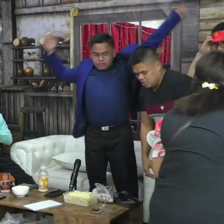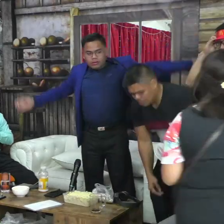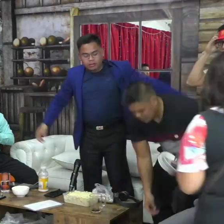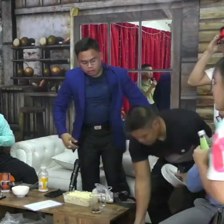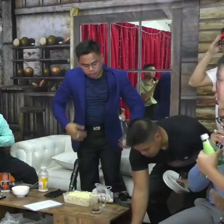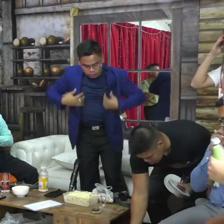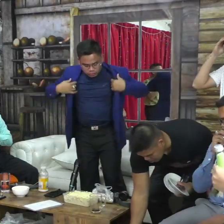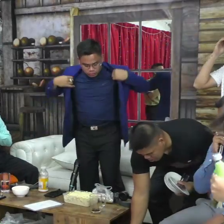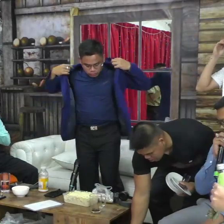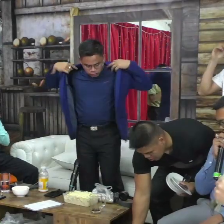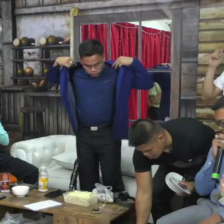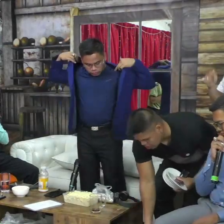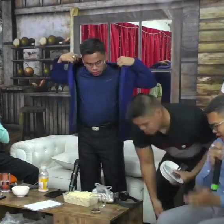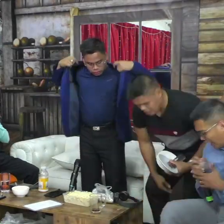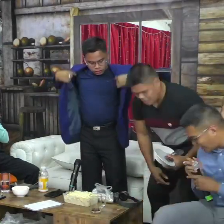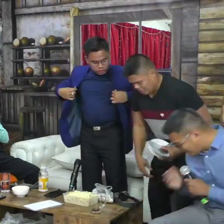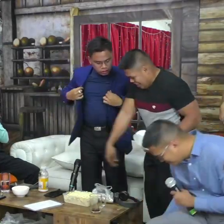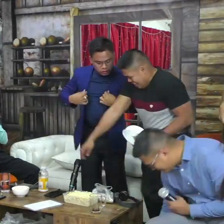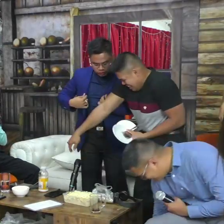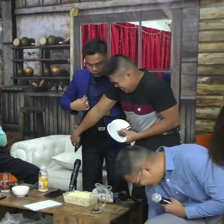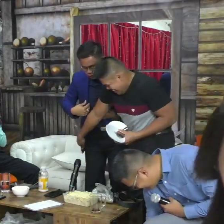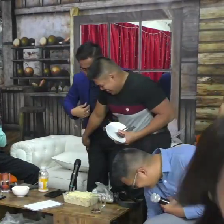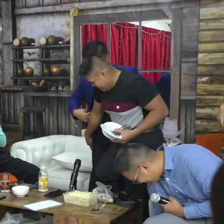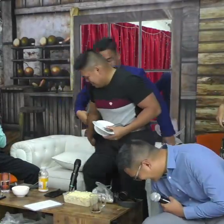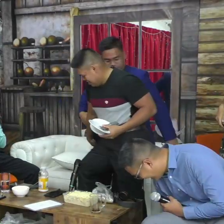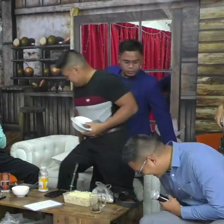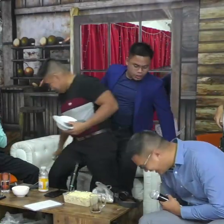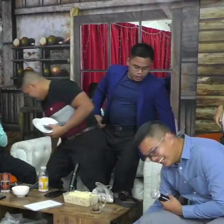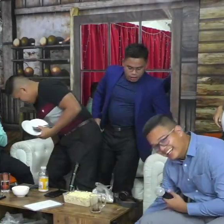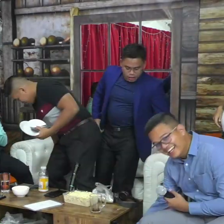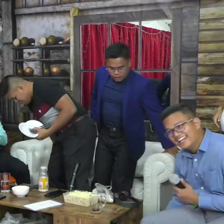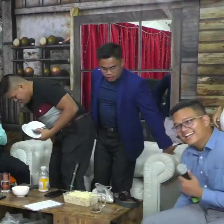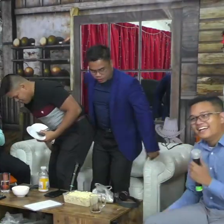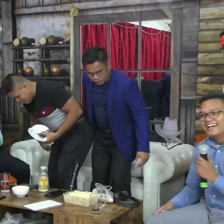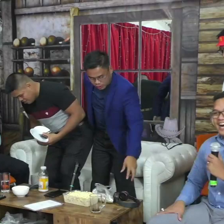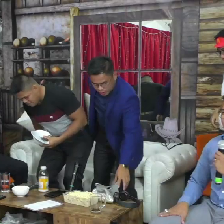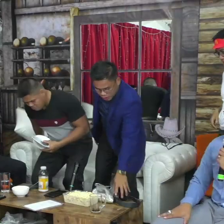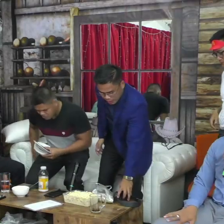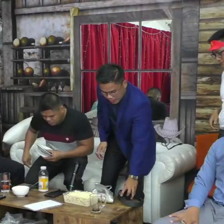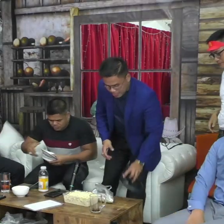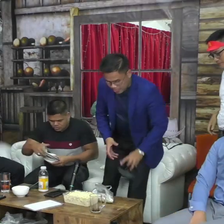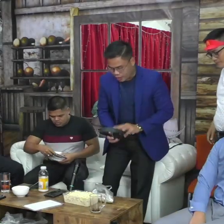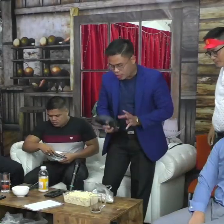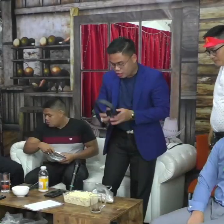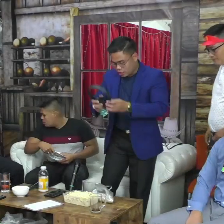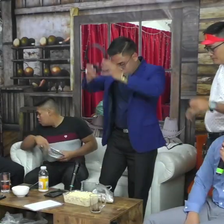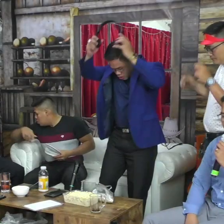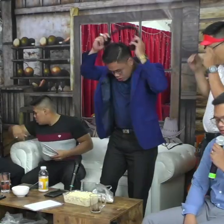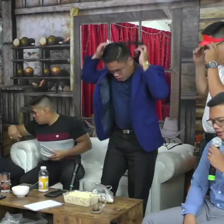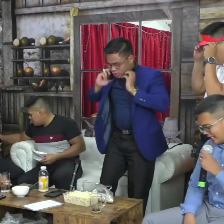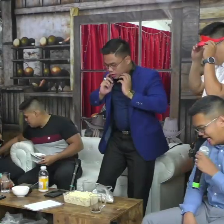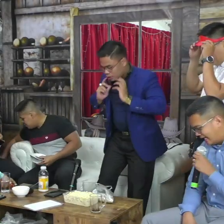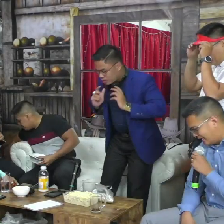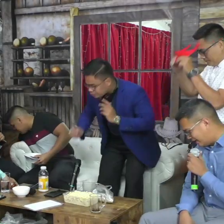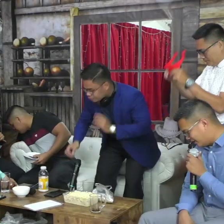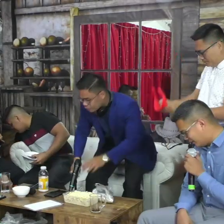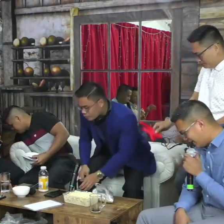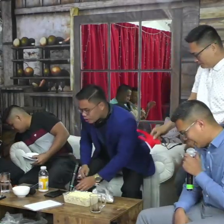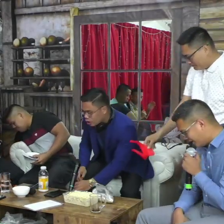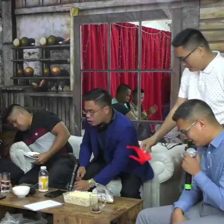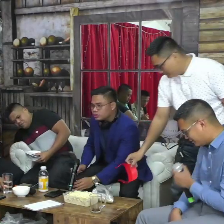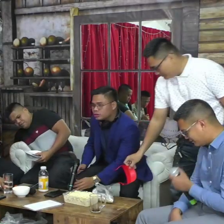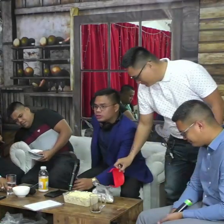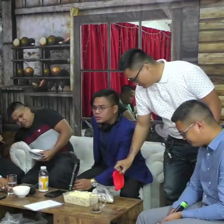Matsala. What will you stay, ma'am? What will you stay? Thank you. Alright, thank you po. Maraming bro.